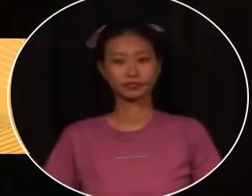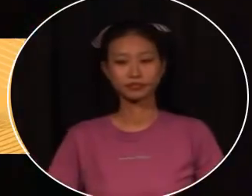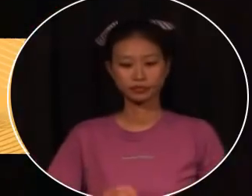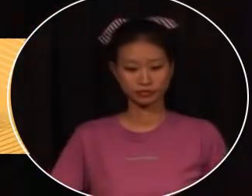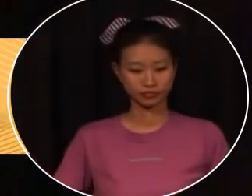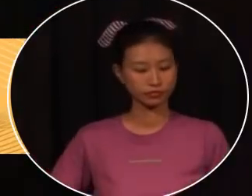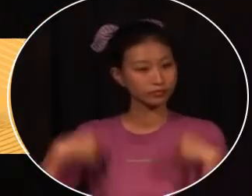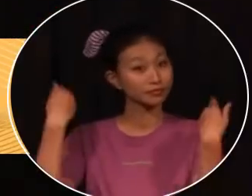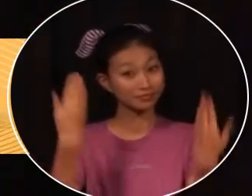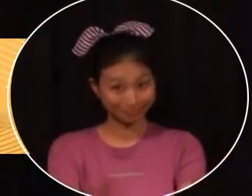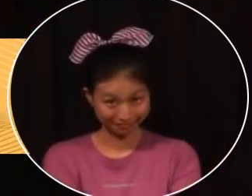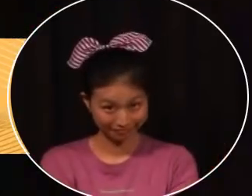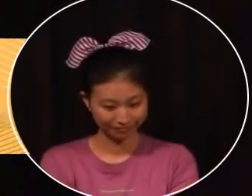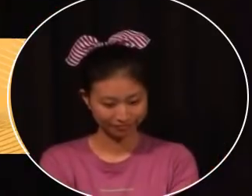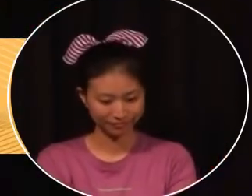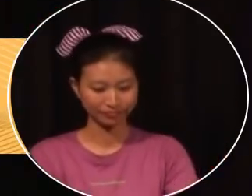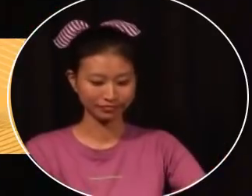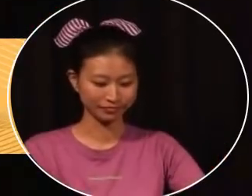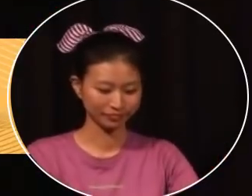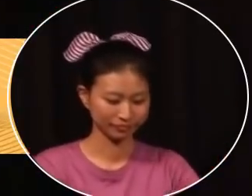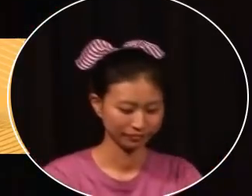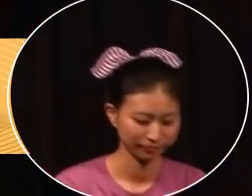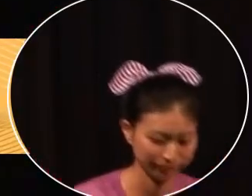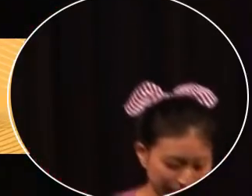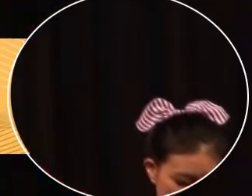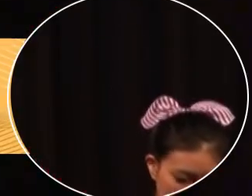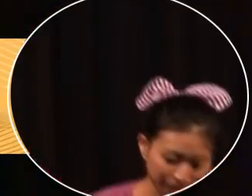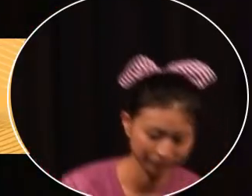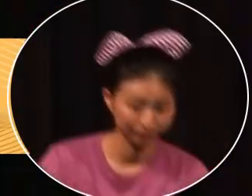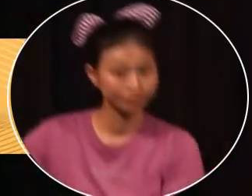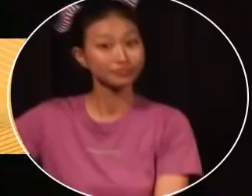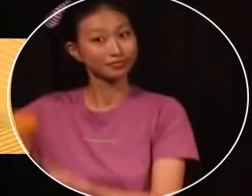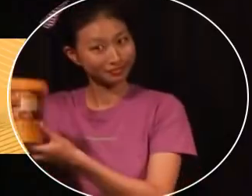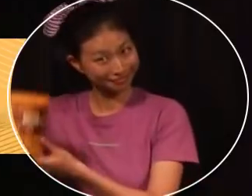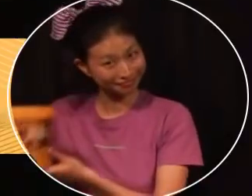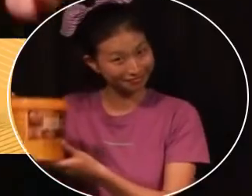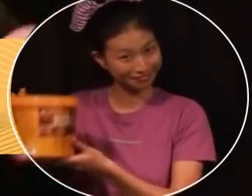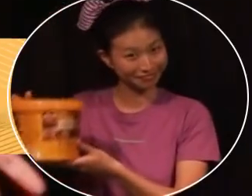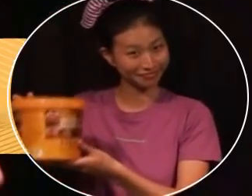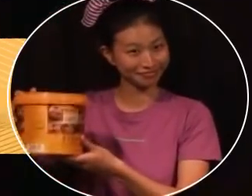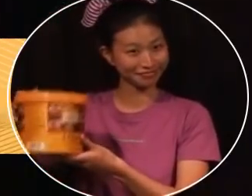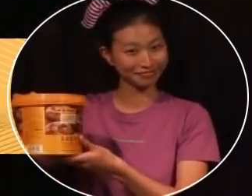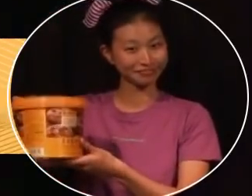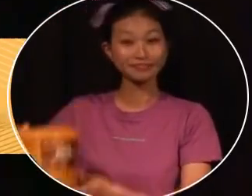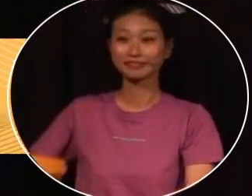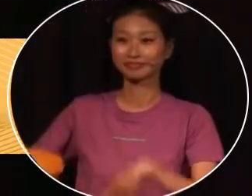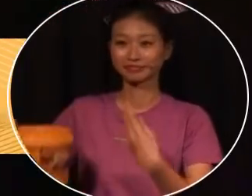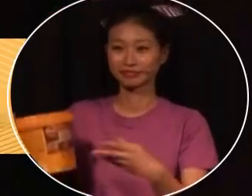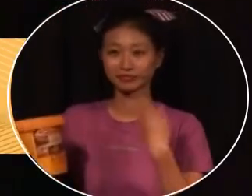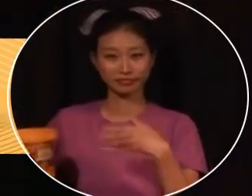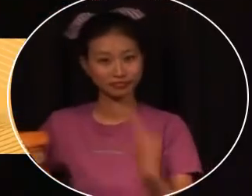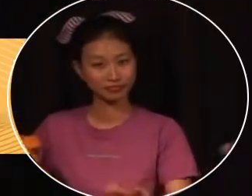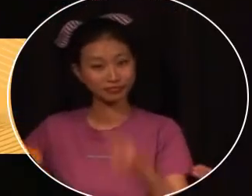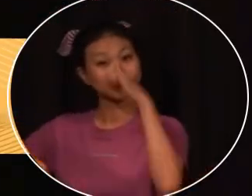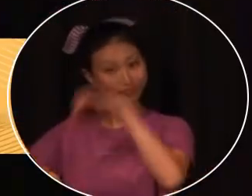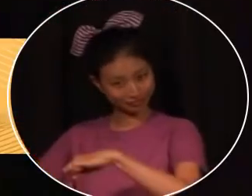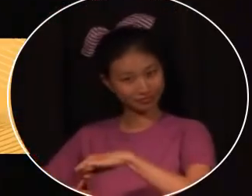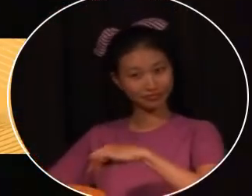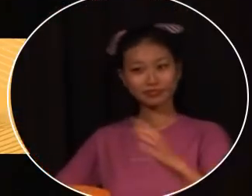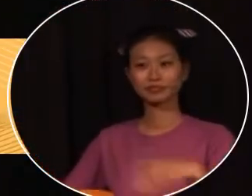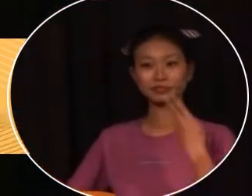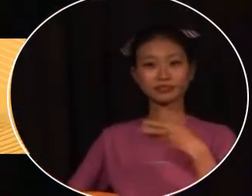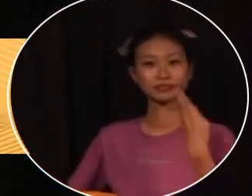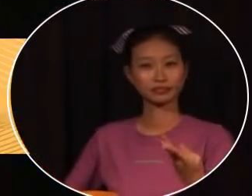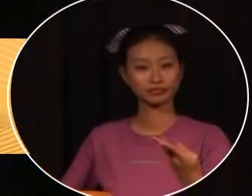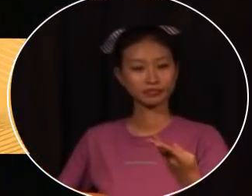底，人与人之间想要互相结合，就是一种感情上面的问题。那感情如果不通顺，这些事情不念头不够通达，